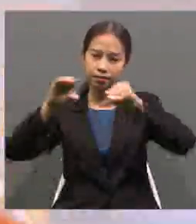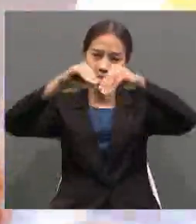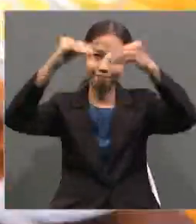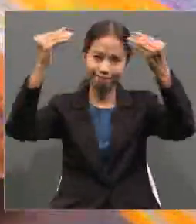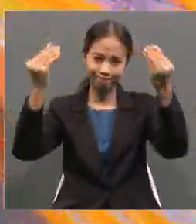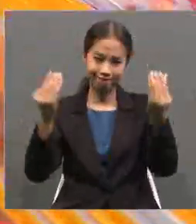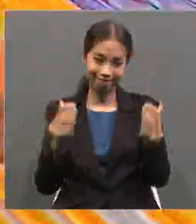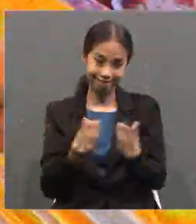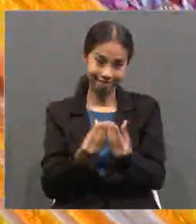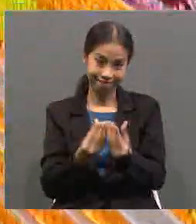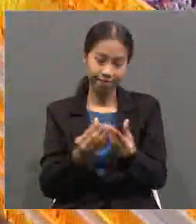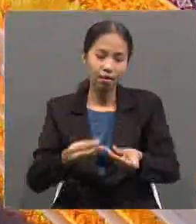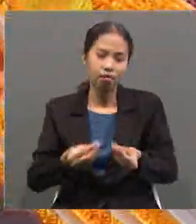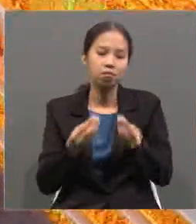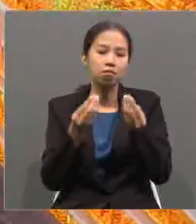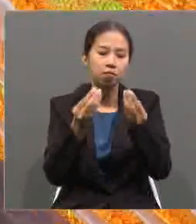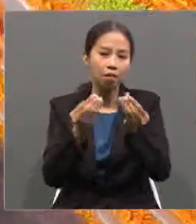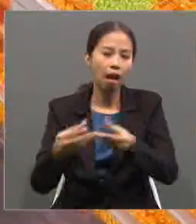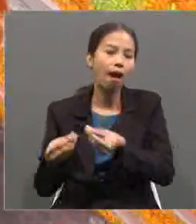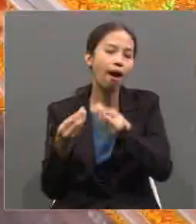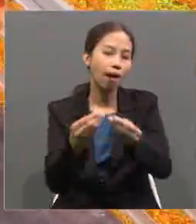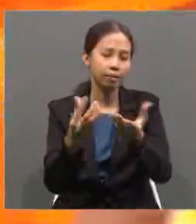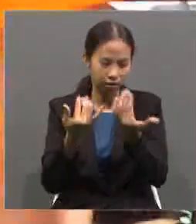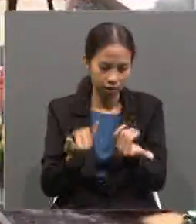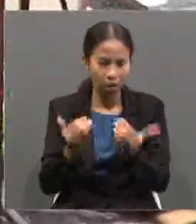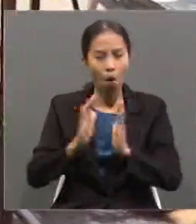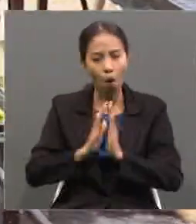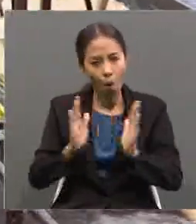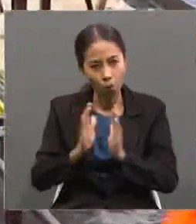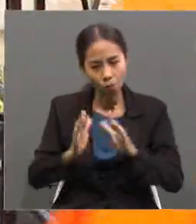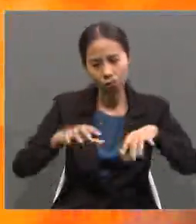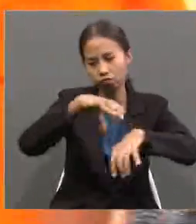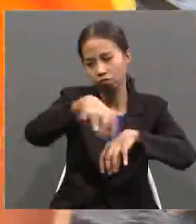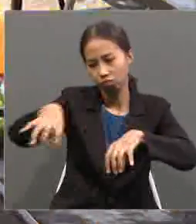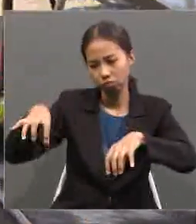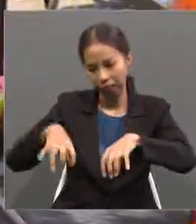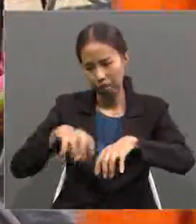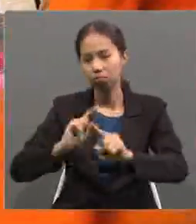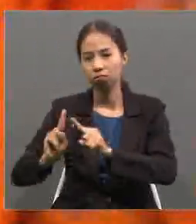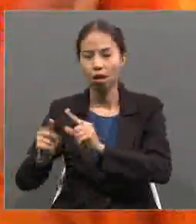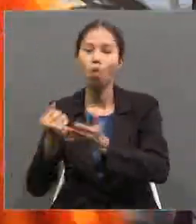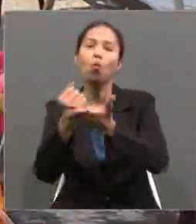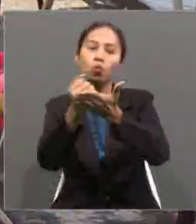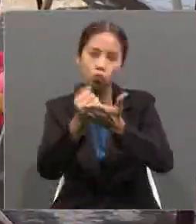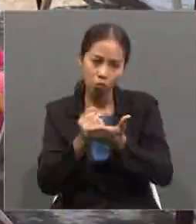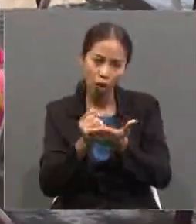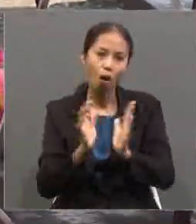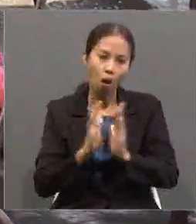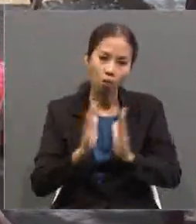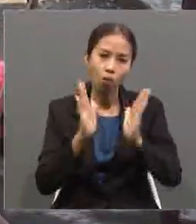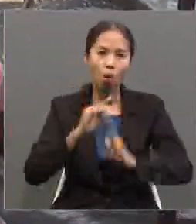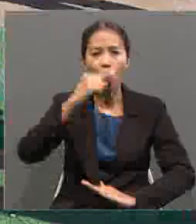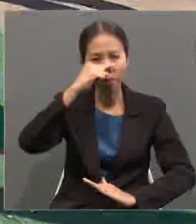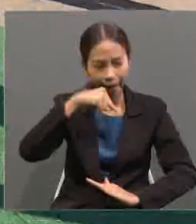วางหน้าหีบศพครับพร้อมขอบคุณทุกหน่วยงานที่ให้การช่วยเหลือและคนไทยทุกคนที่ให้กำลังใจกับครอบครัวครับ